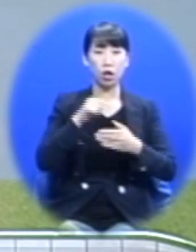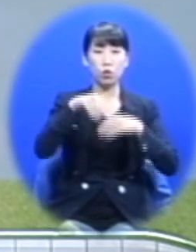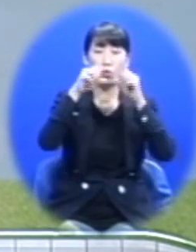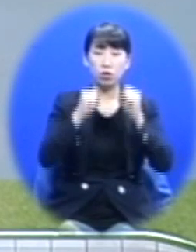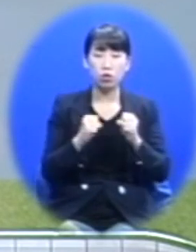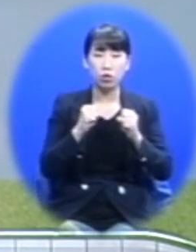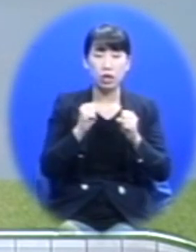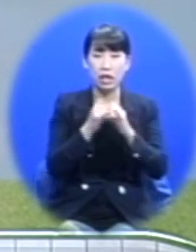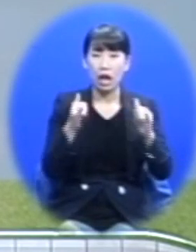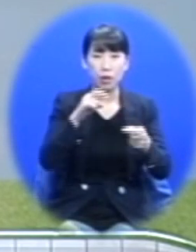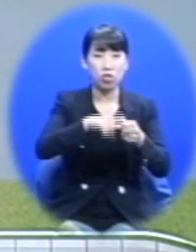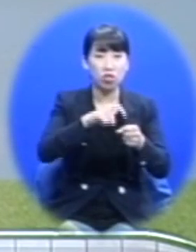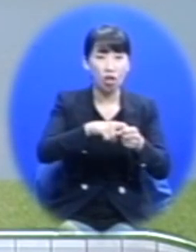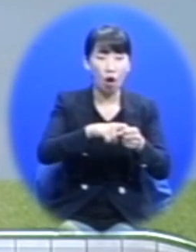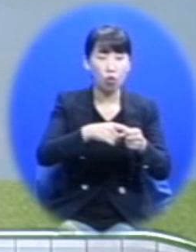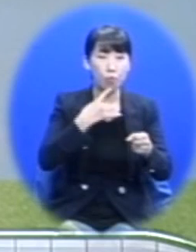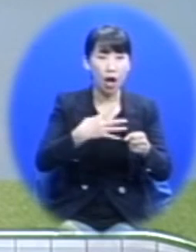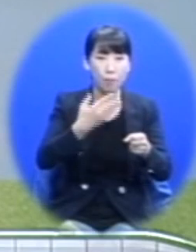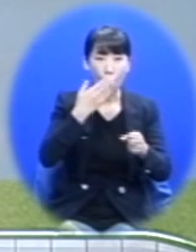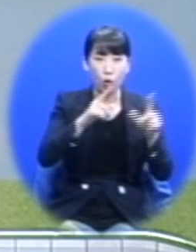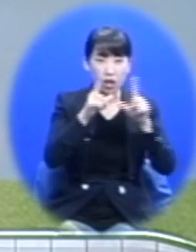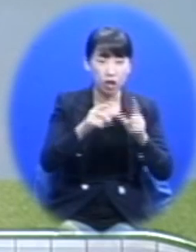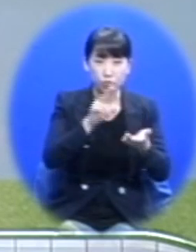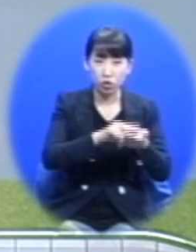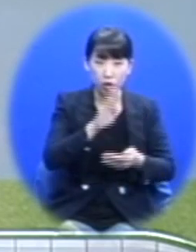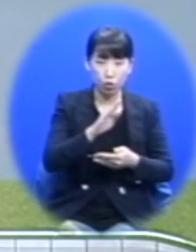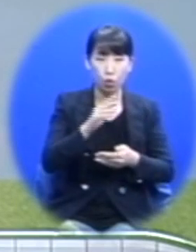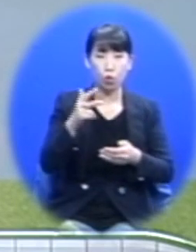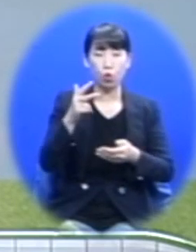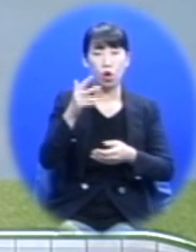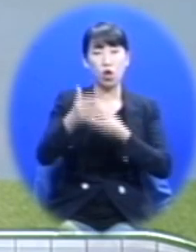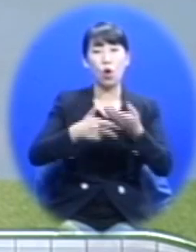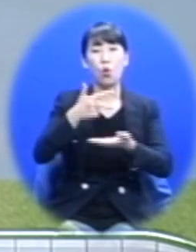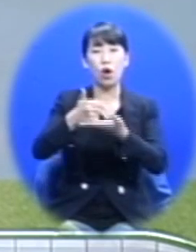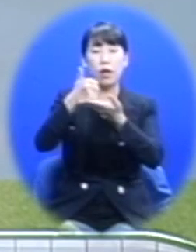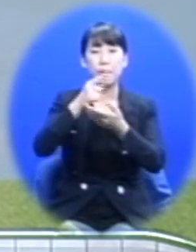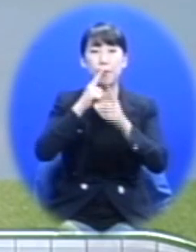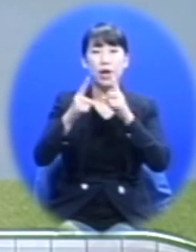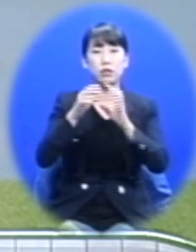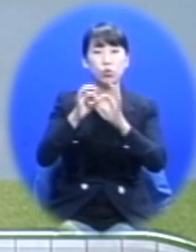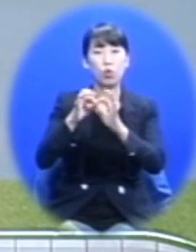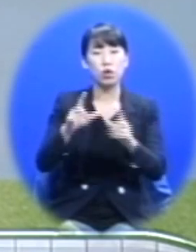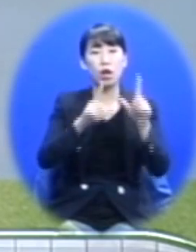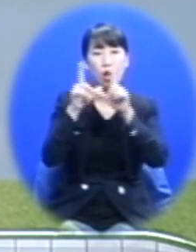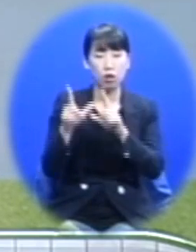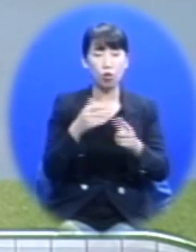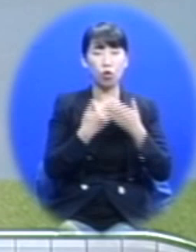아니고 여호와의 입에서 나오는 말씀으로 사는 것임을 내가 그동안 분명히